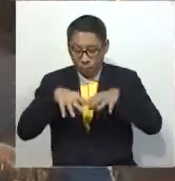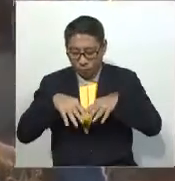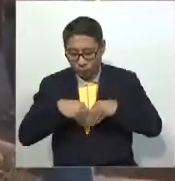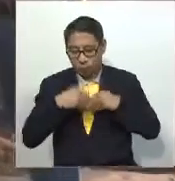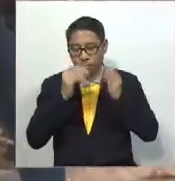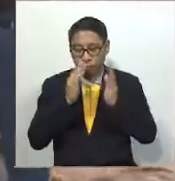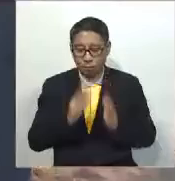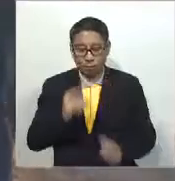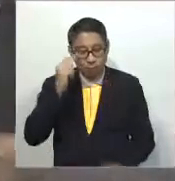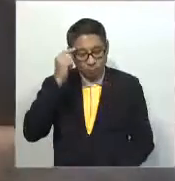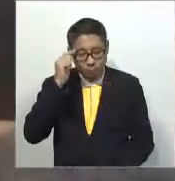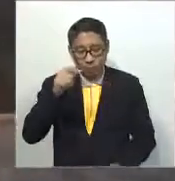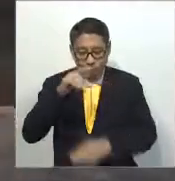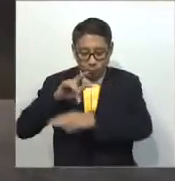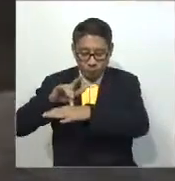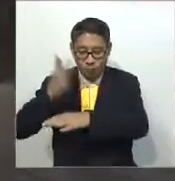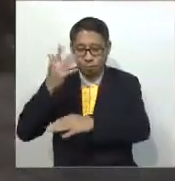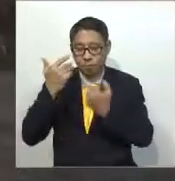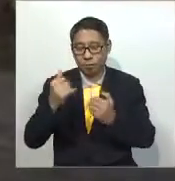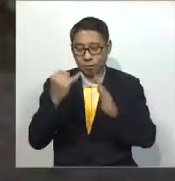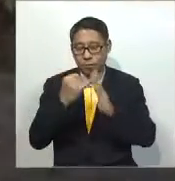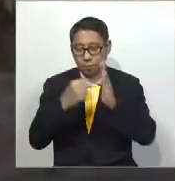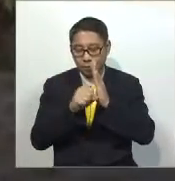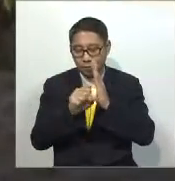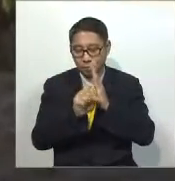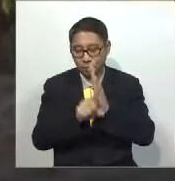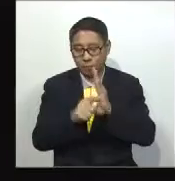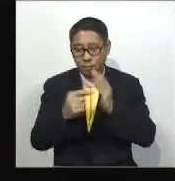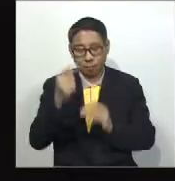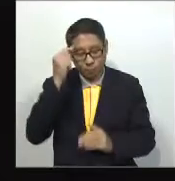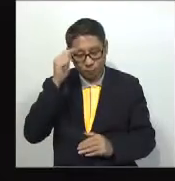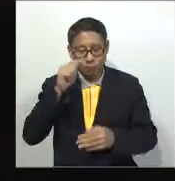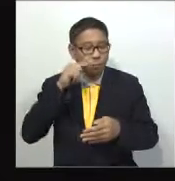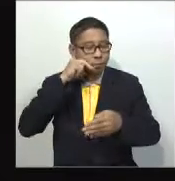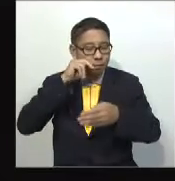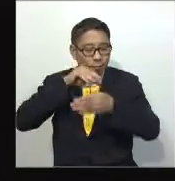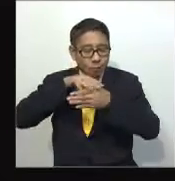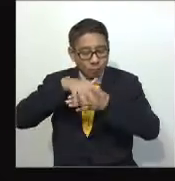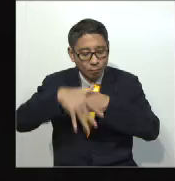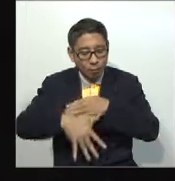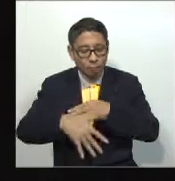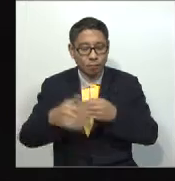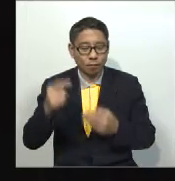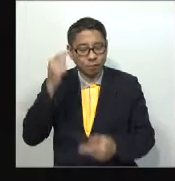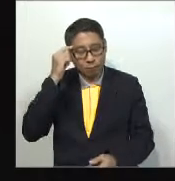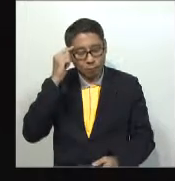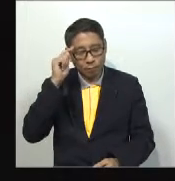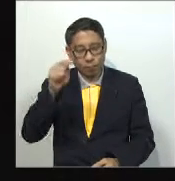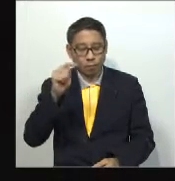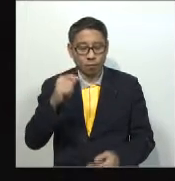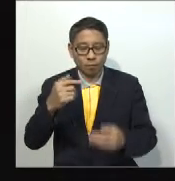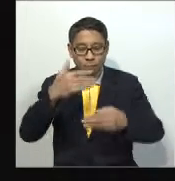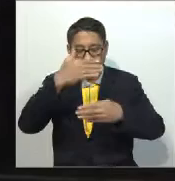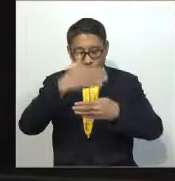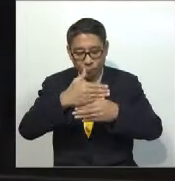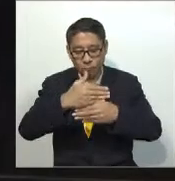อคนนึกถึงธรรมชาติเนี่ยกับจังหวัดศรีสะเกษส่วนใหญ่ก็จะนึกแค่น้ำตกหรือนึกแค่ผาหม